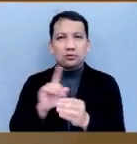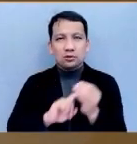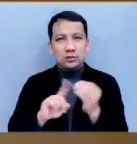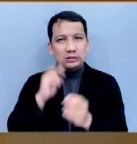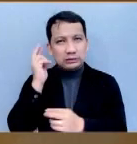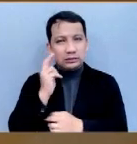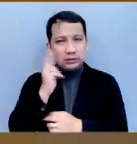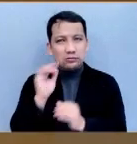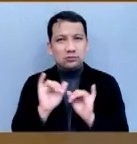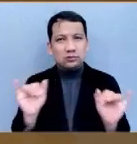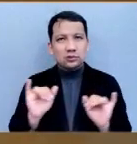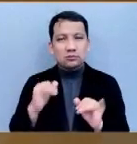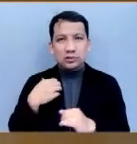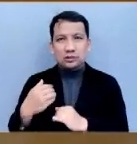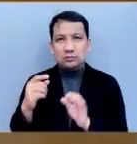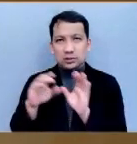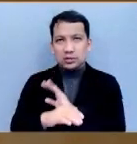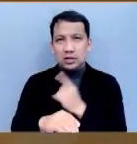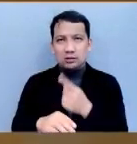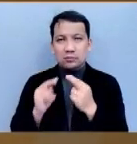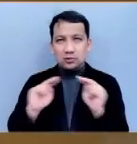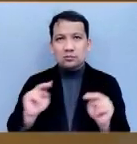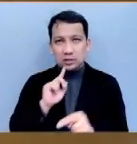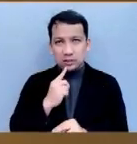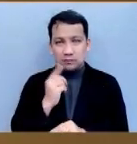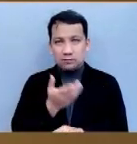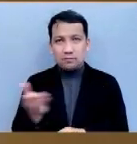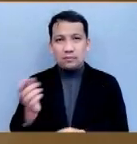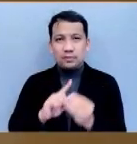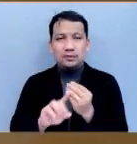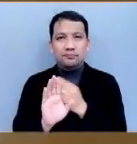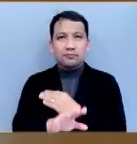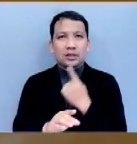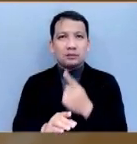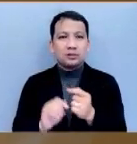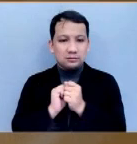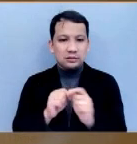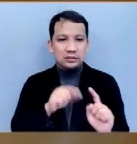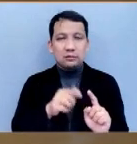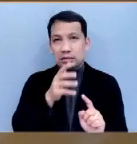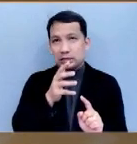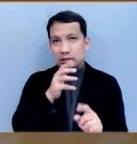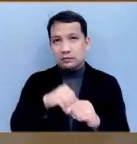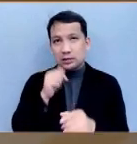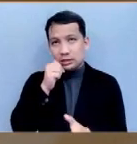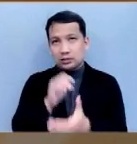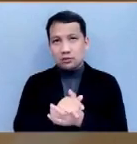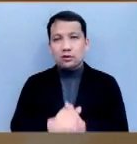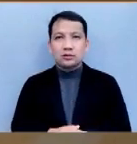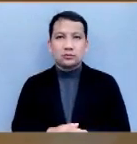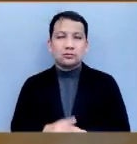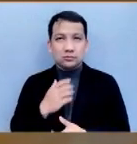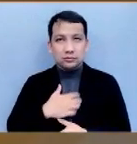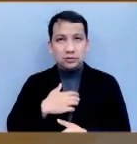nakikitang motibo ng otoridad sa krimen. May pinagseselosan daw ang sospek at nadamay lang ang ina ng kanyang asawa. Sinusumbong